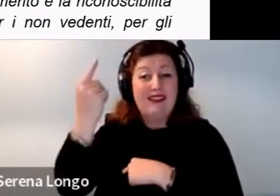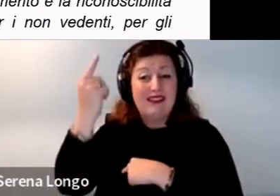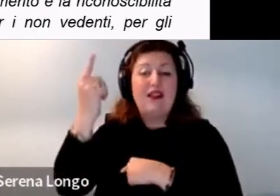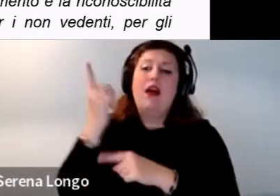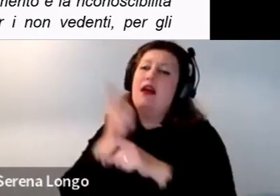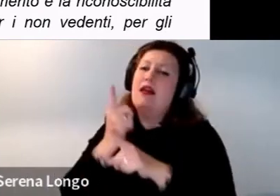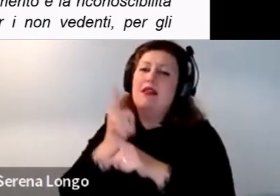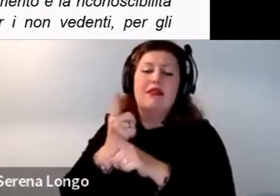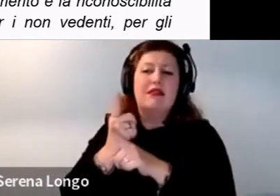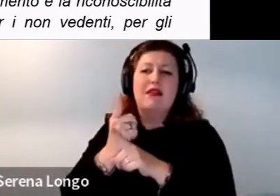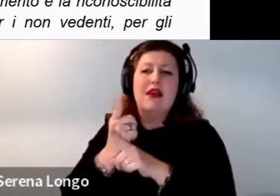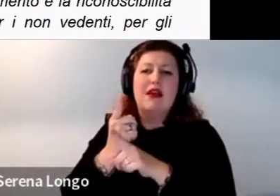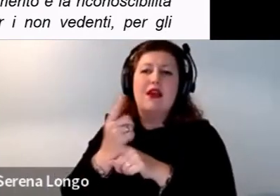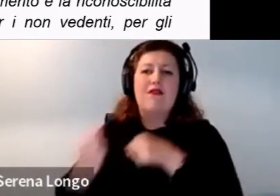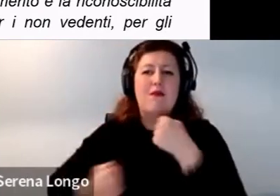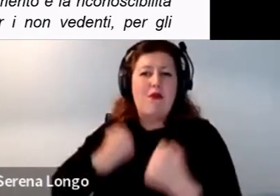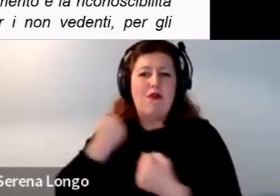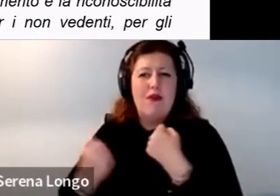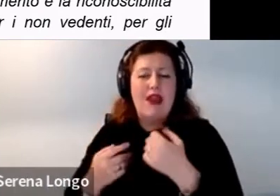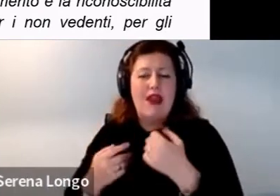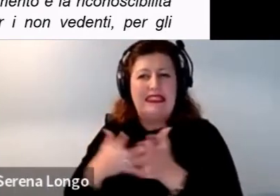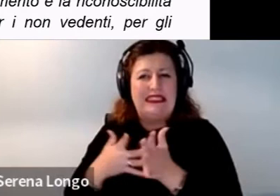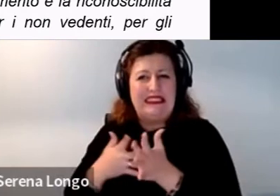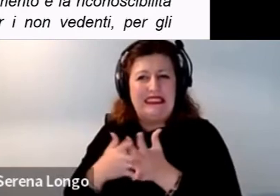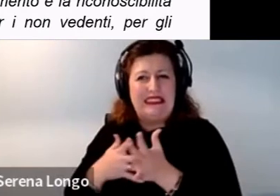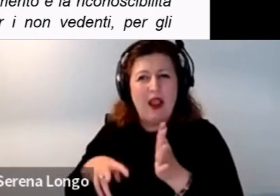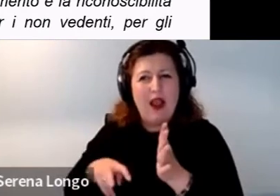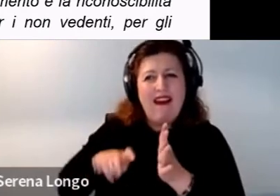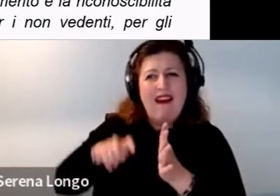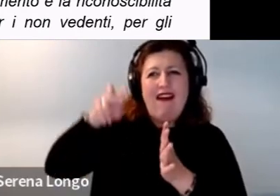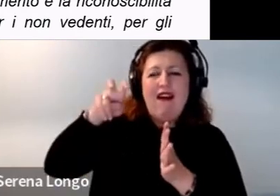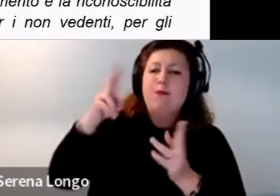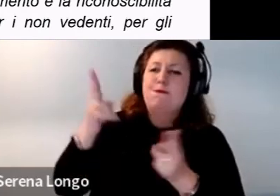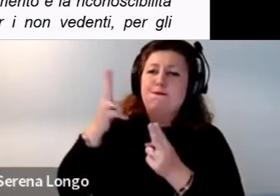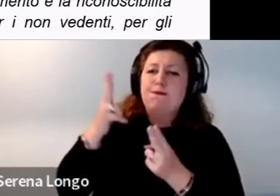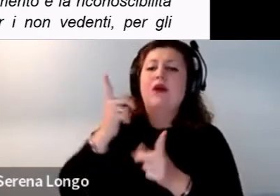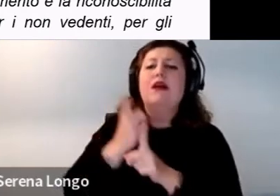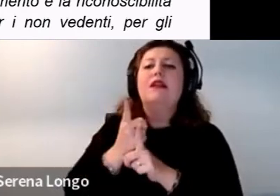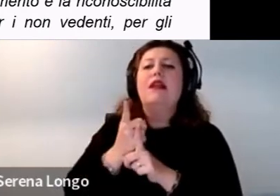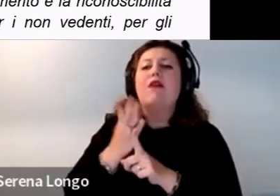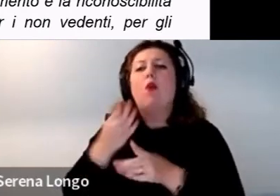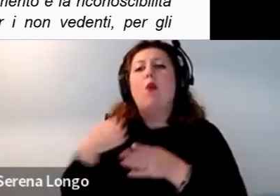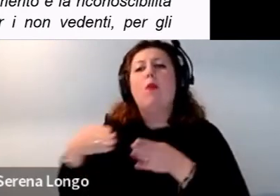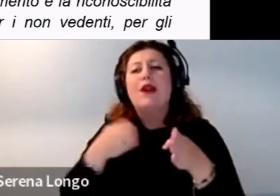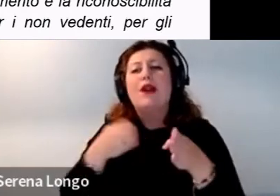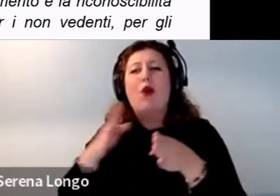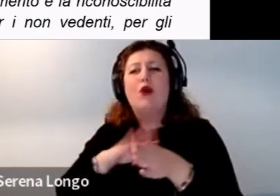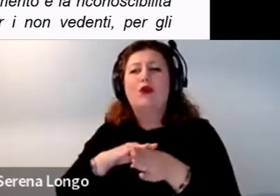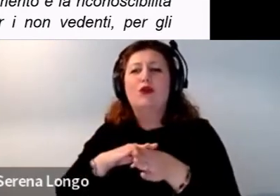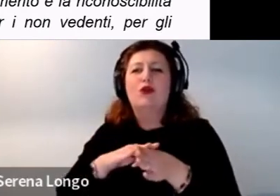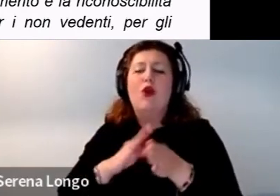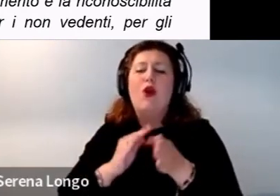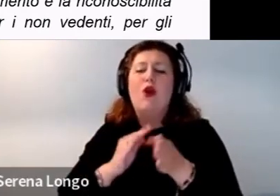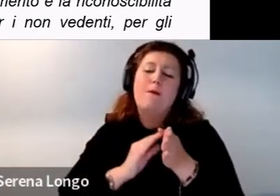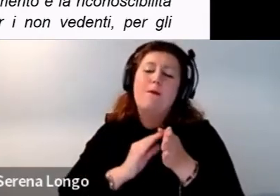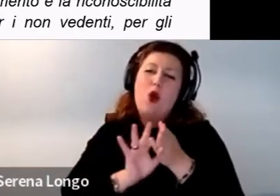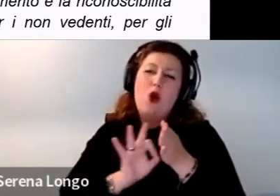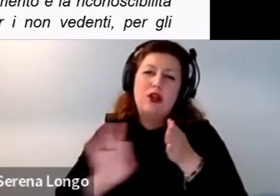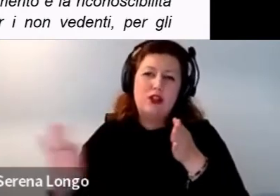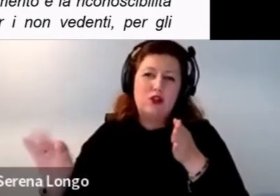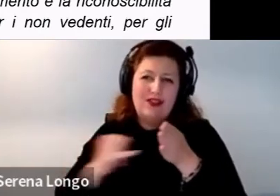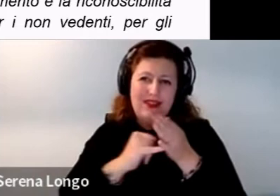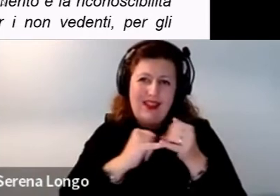deve essere situata in un'ala al pian terreno raggiungibile mediante un percorso continuo orizzontale o